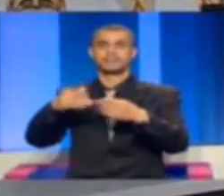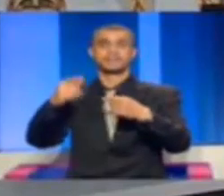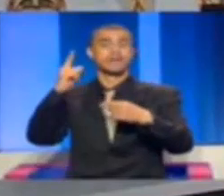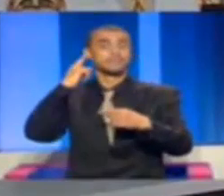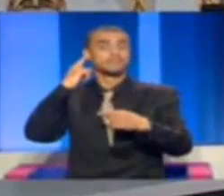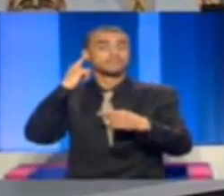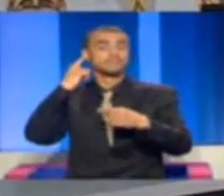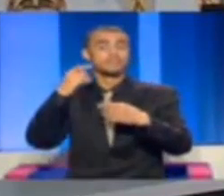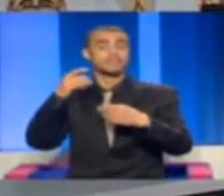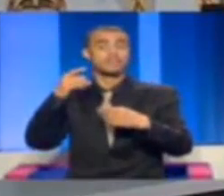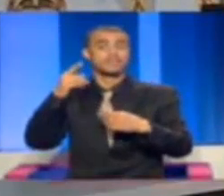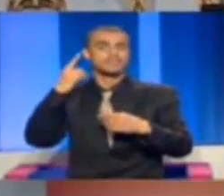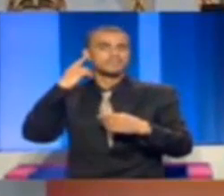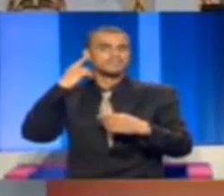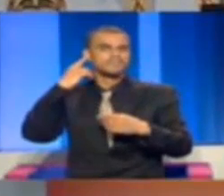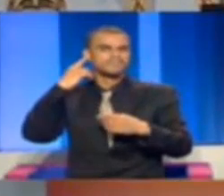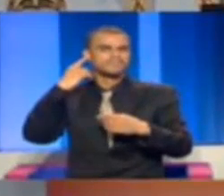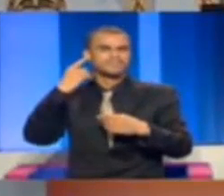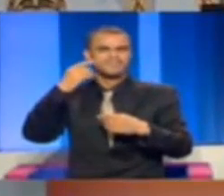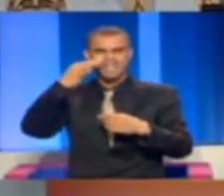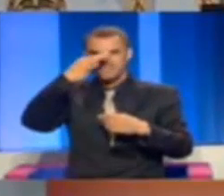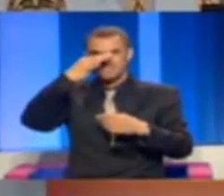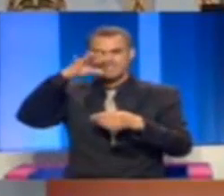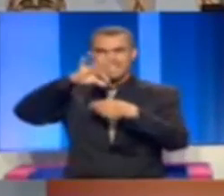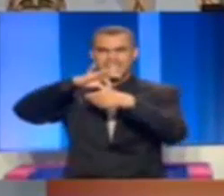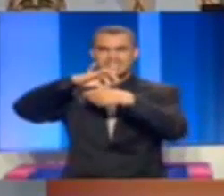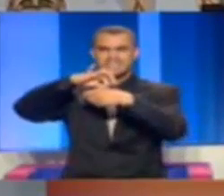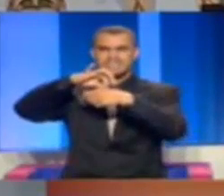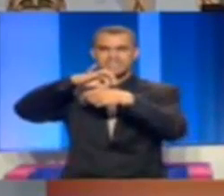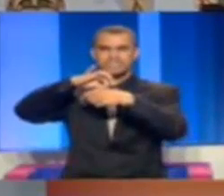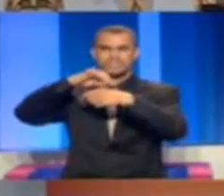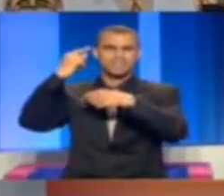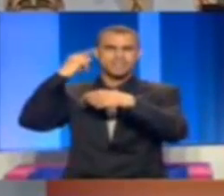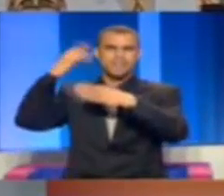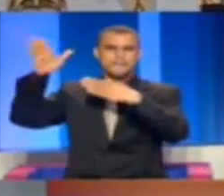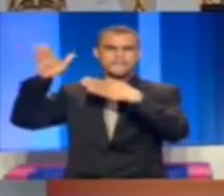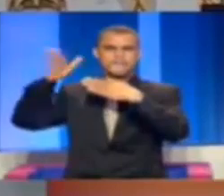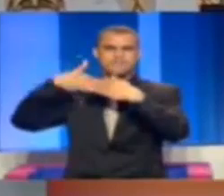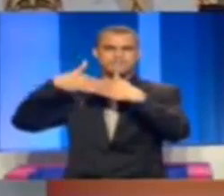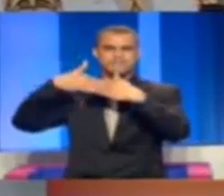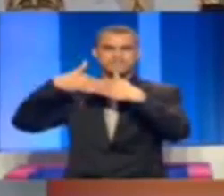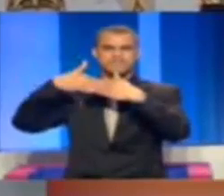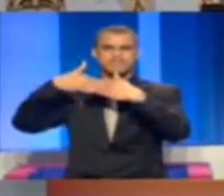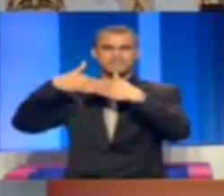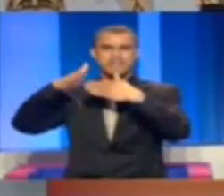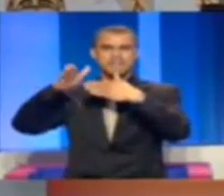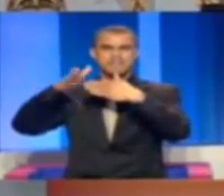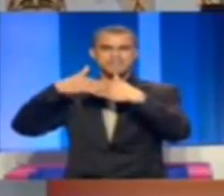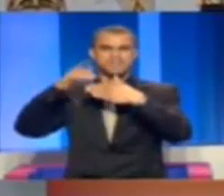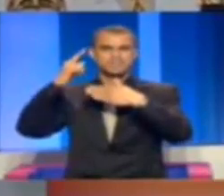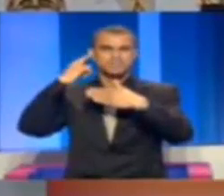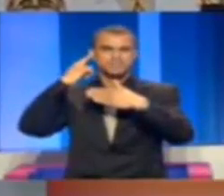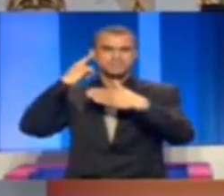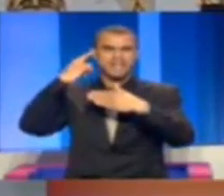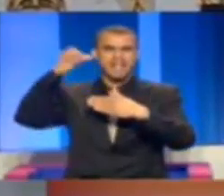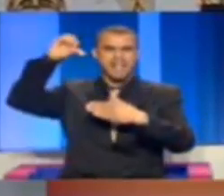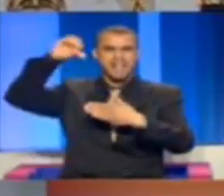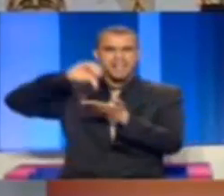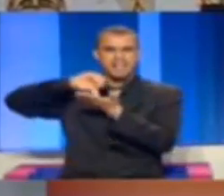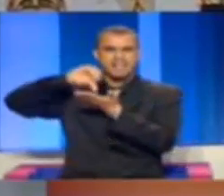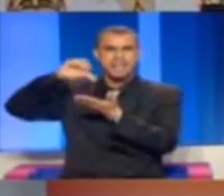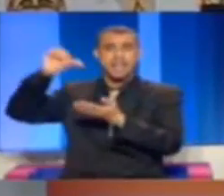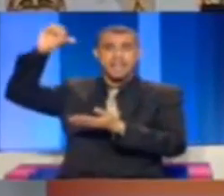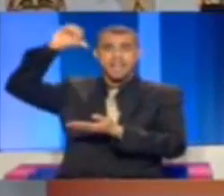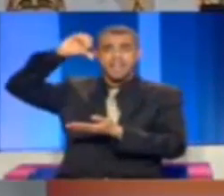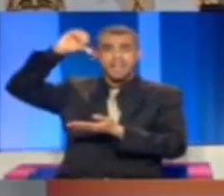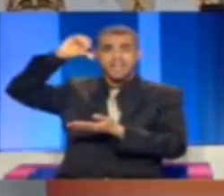كان زوائد الفيجيتاسيون، سدوا لها هذه الشعبة هنا وسدوا هذه الشعبة اللي تطلع الأذن الوسطى، فتجمع